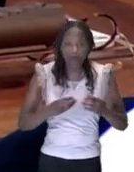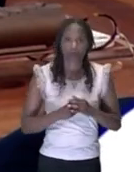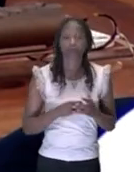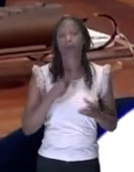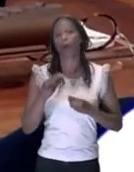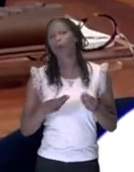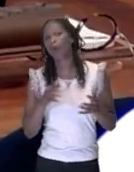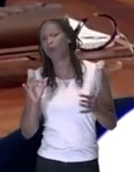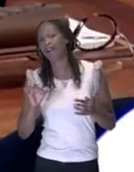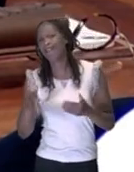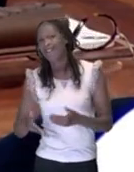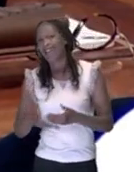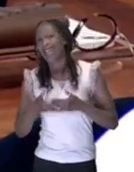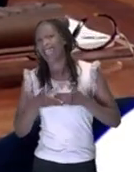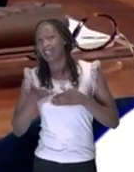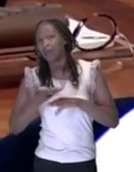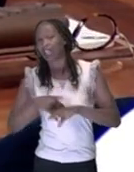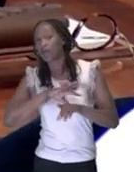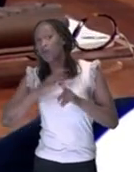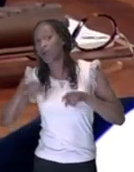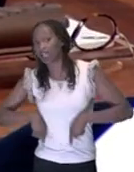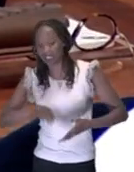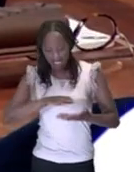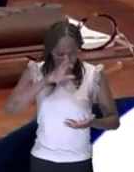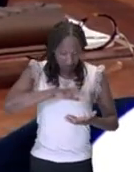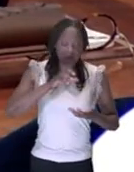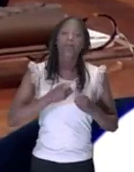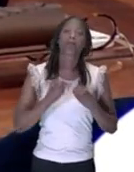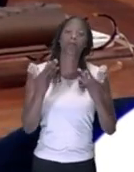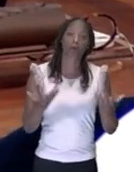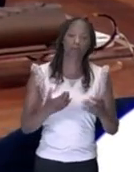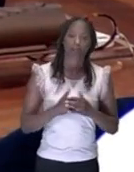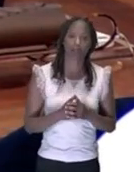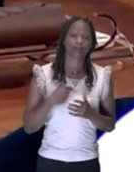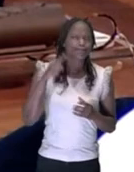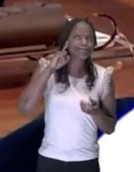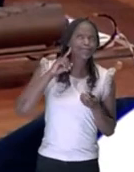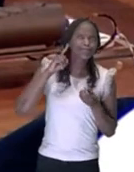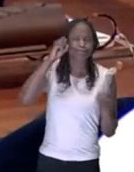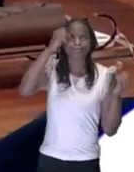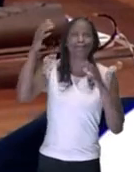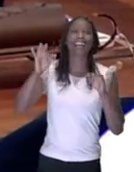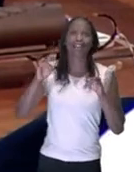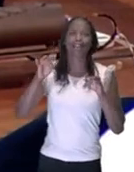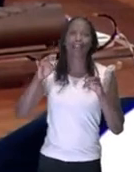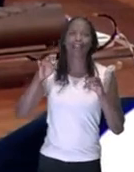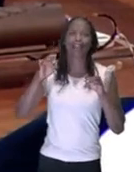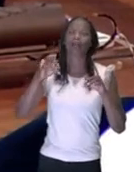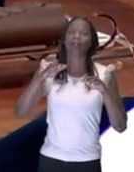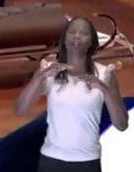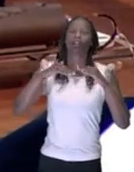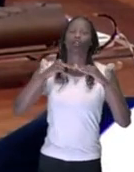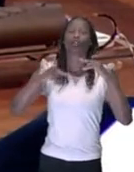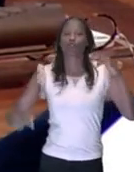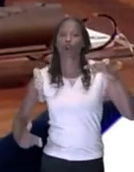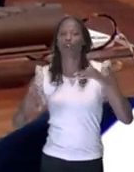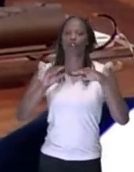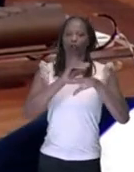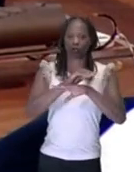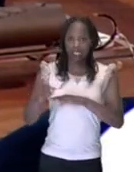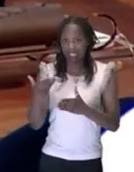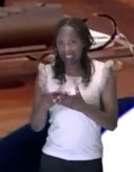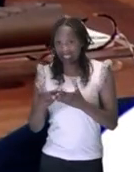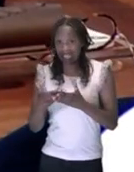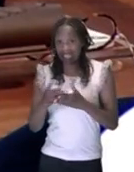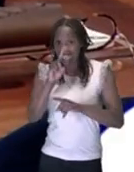aides prévues par l'État. Je pense notamment aux différents filets de sécurité. C'est un échantillon des